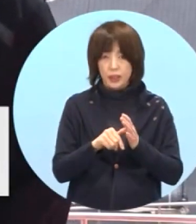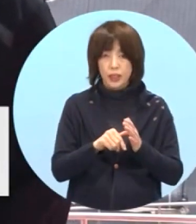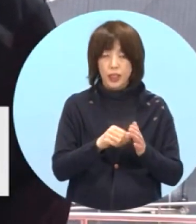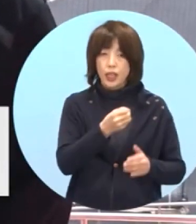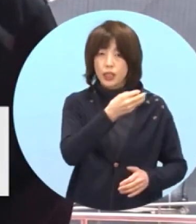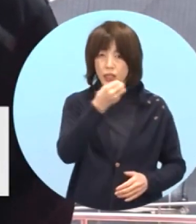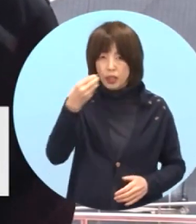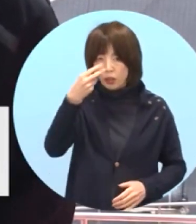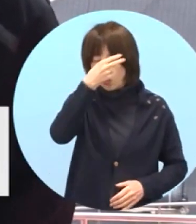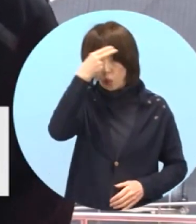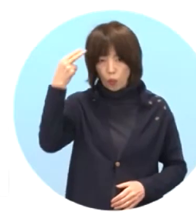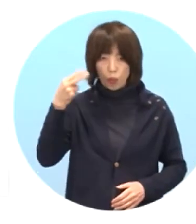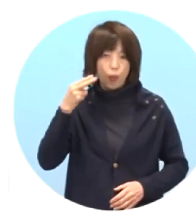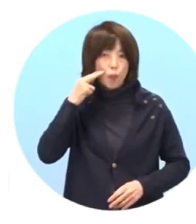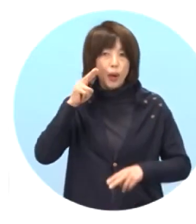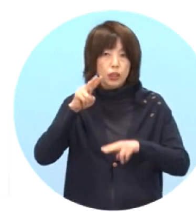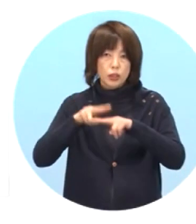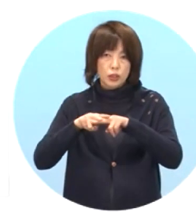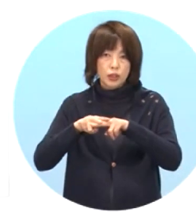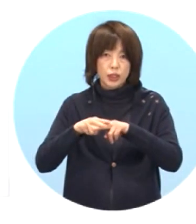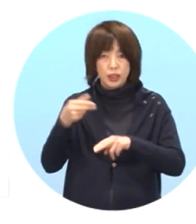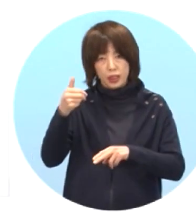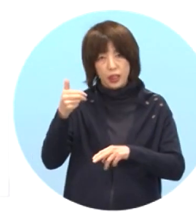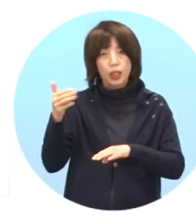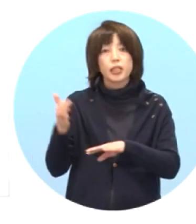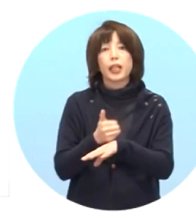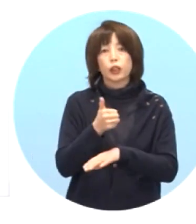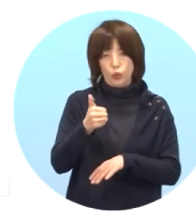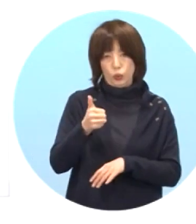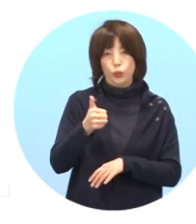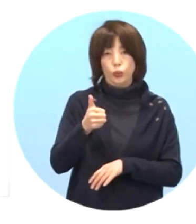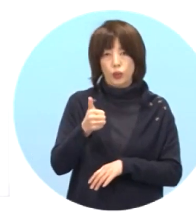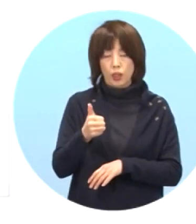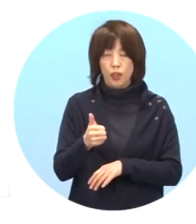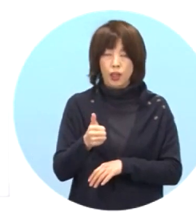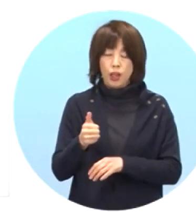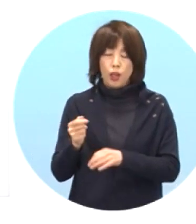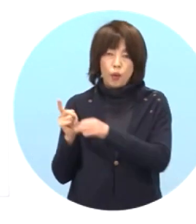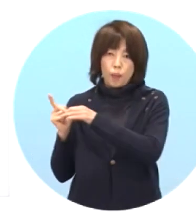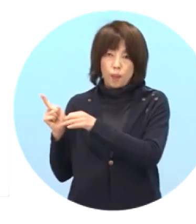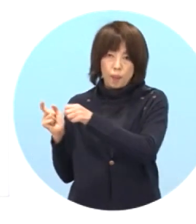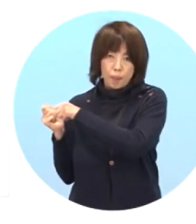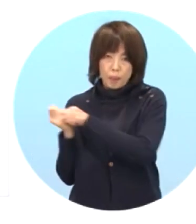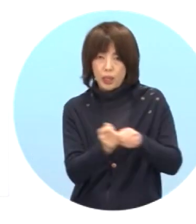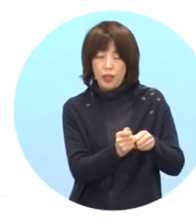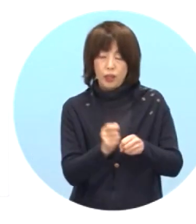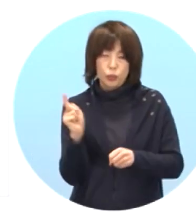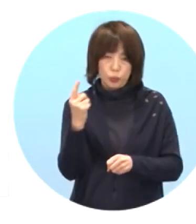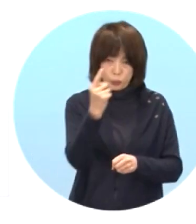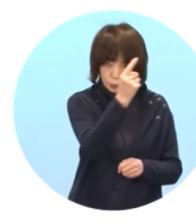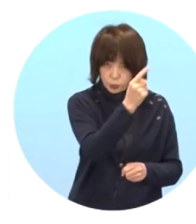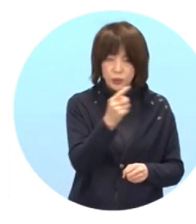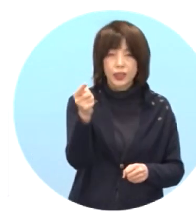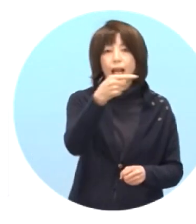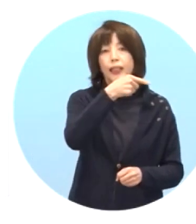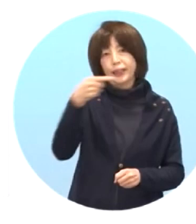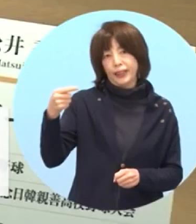松井秀喜選手が金沢市民野球場の第1号となるホームランを打ちました。